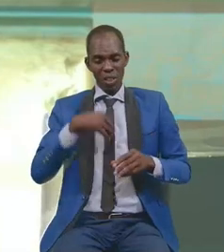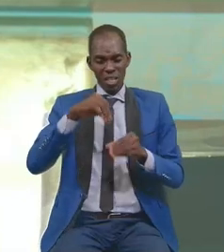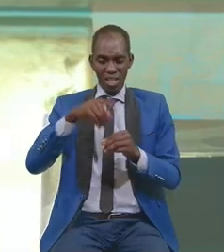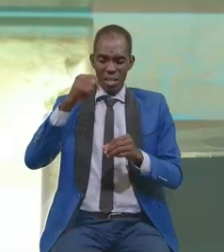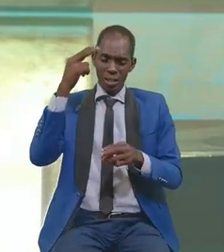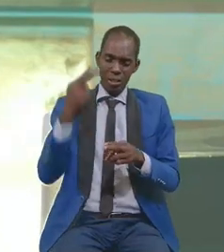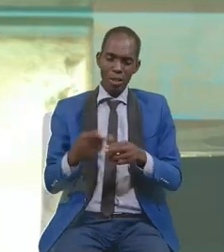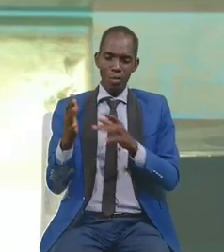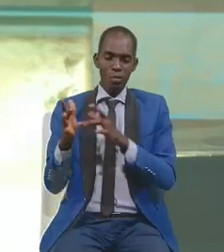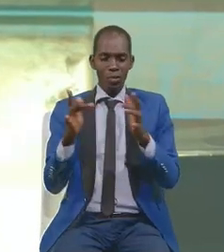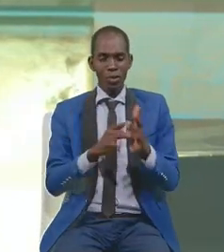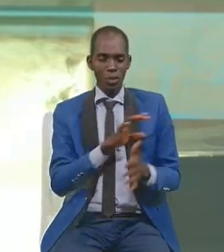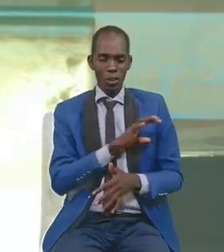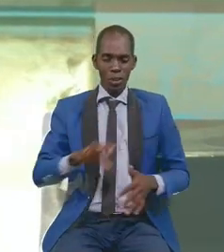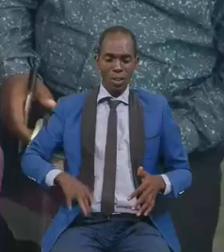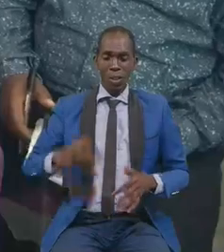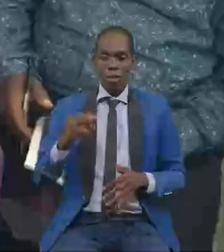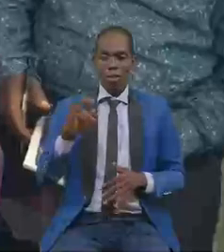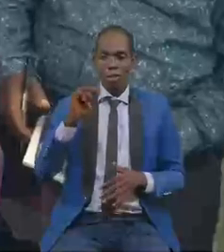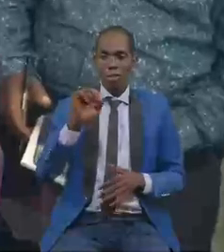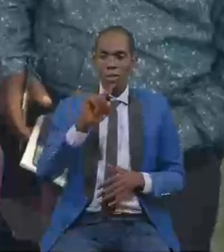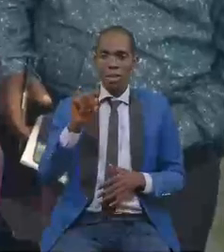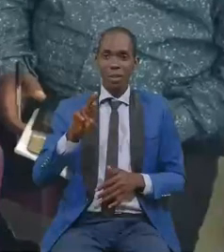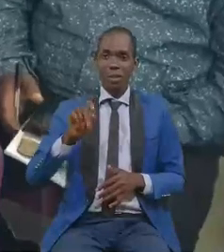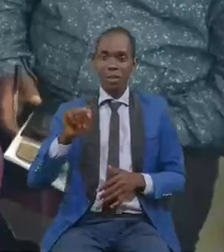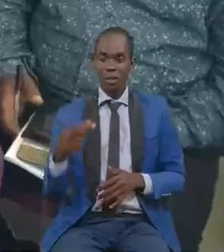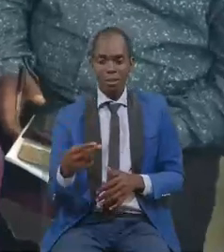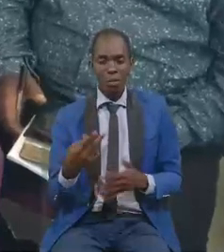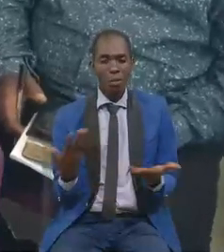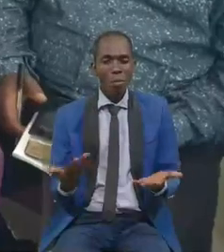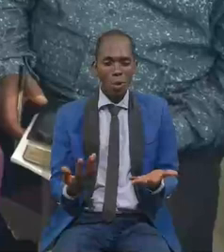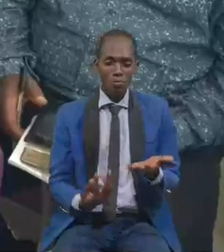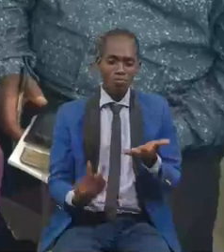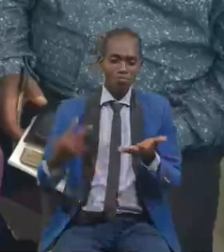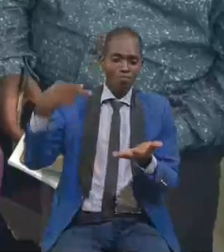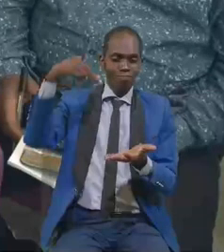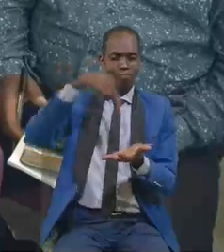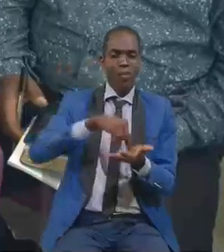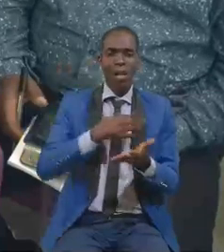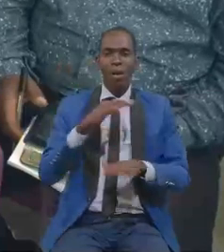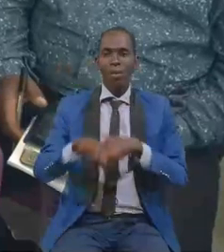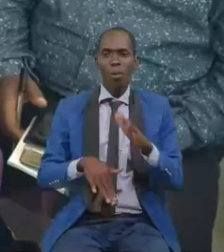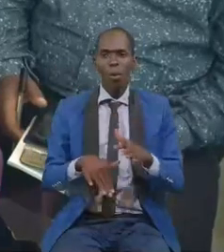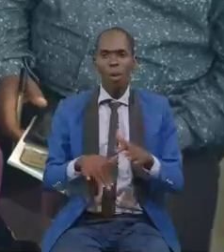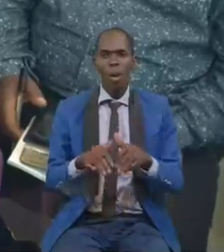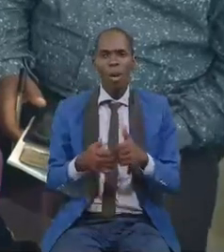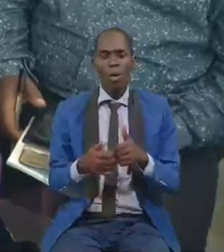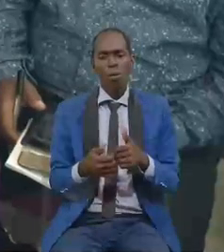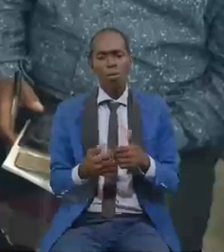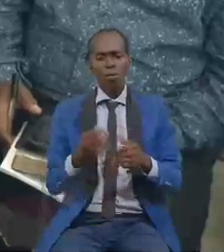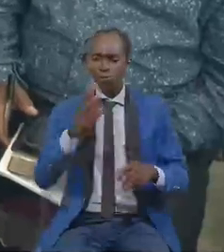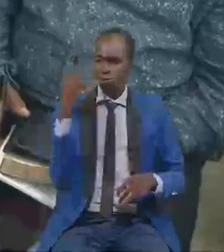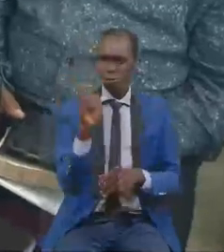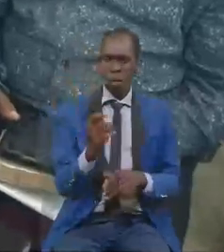de Jésus de Nazareth, dites-le-moi. Dites-le-moi, comment vous allez dire ça? Lève-toi et